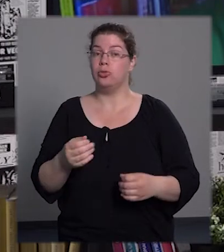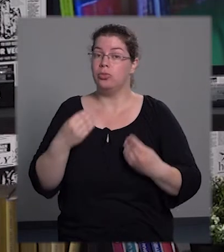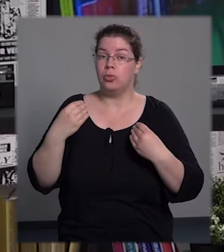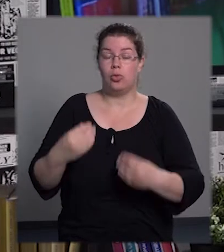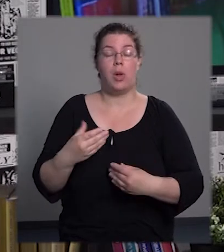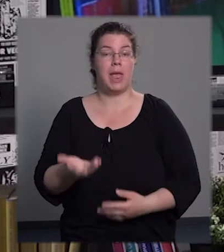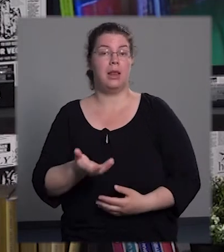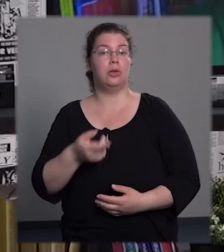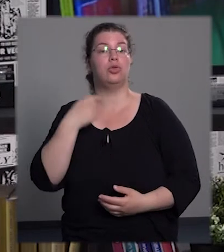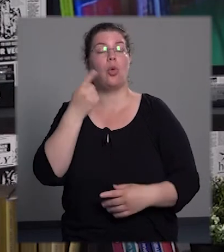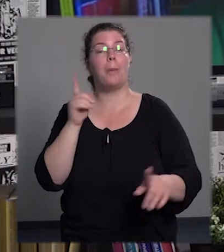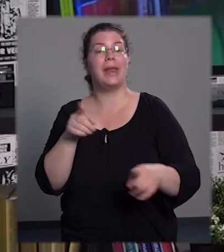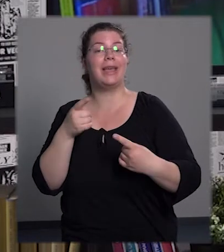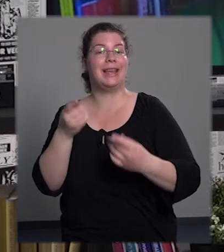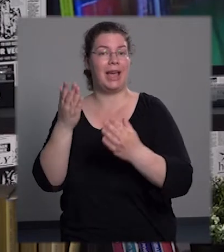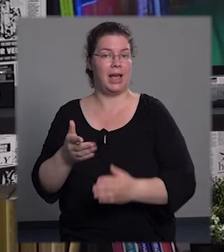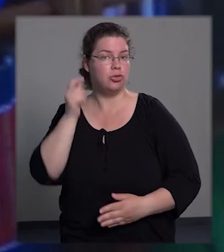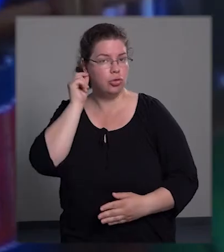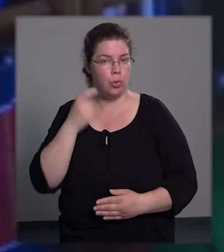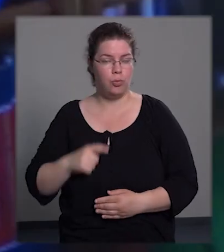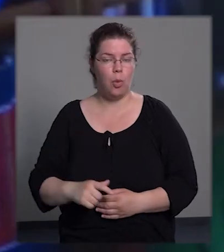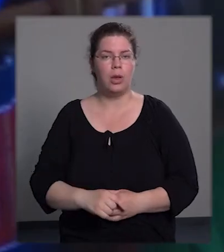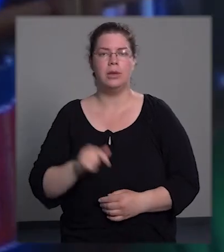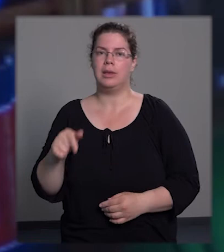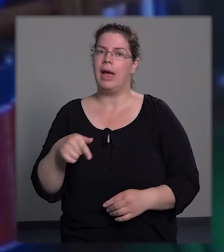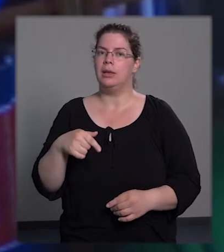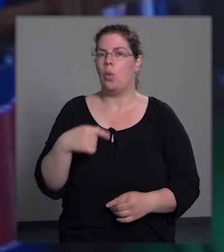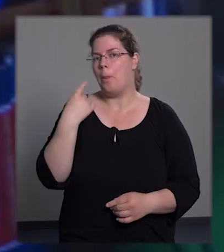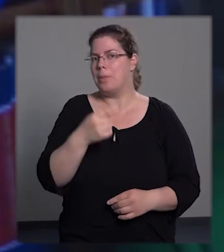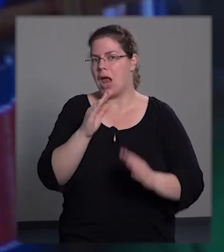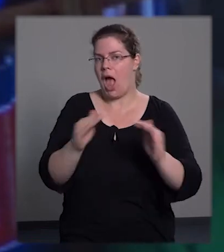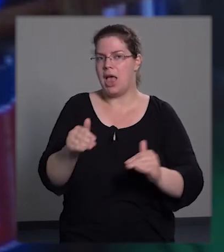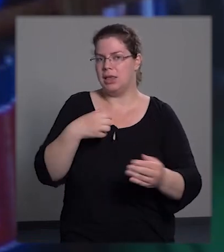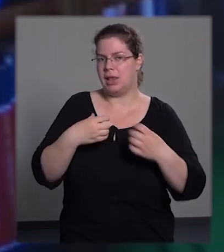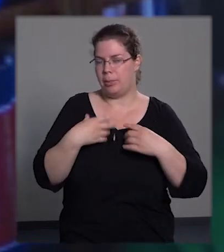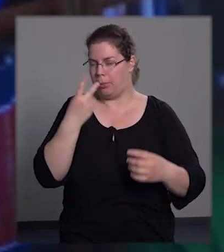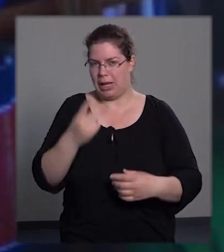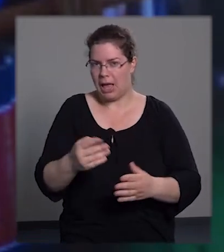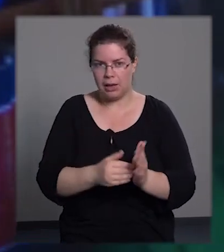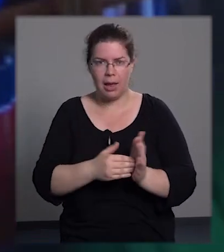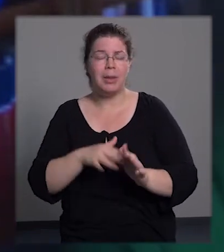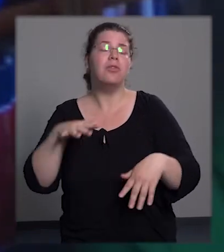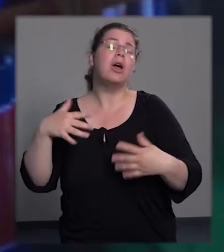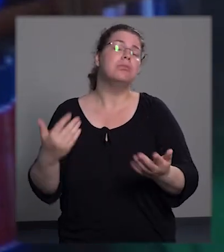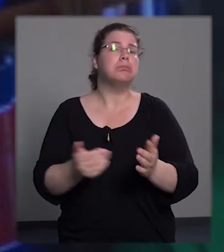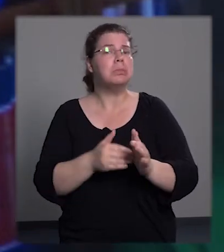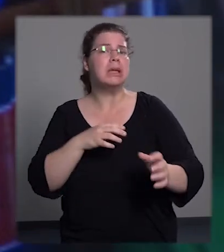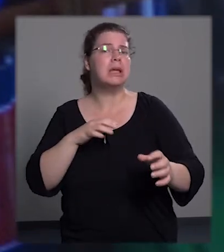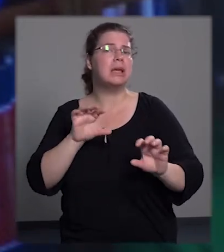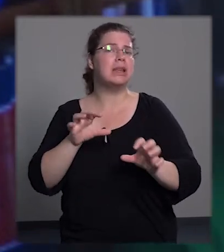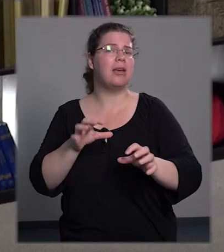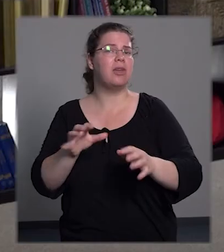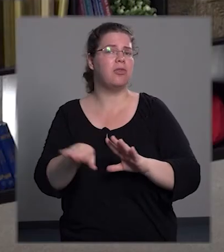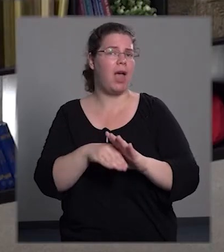volt. Tehát operaházi szerepeiben azért sokan láthatták őt még. Hát illetve még tévéfelvételeken így a 60-as